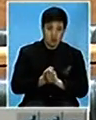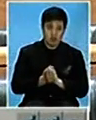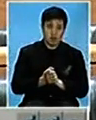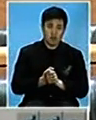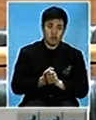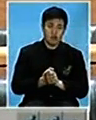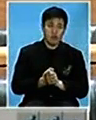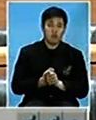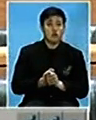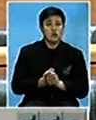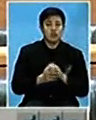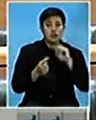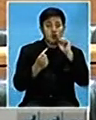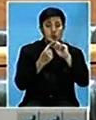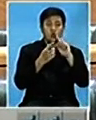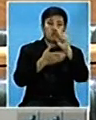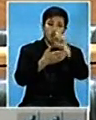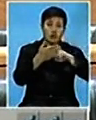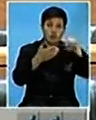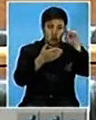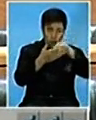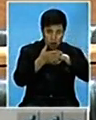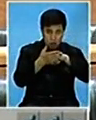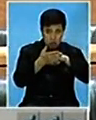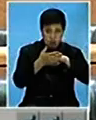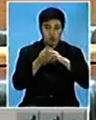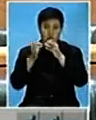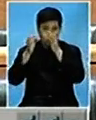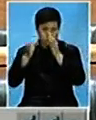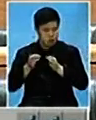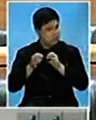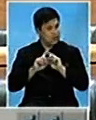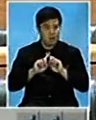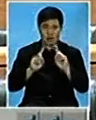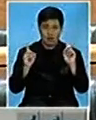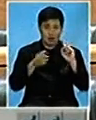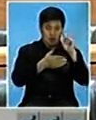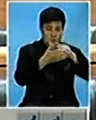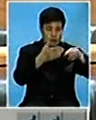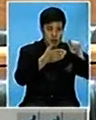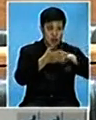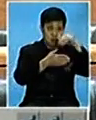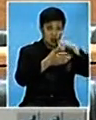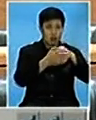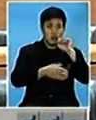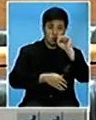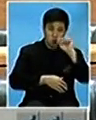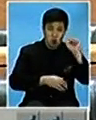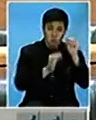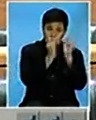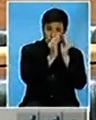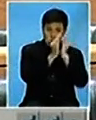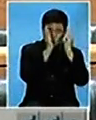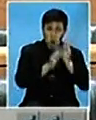ครับกรณีของการเลือกตั้งกับการตัดสินต่างกันการเลือกตั้งสมาชิกสภาผู้แทนราษฎรไม่ว่าจะได้คะแนนเสียงเท่า